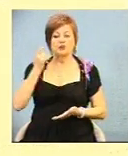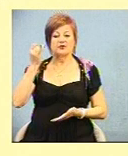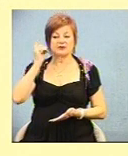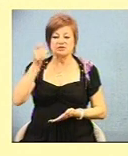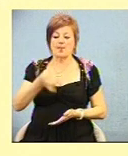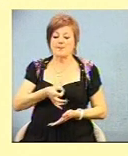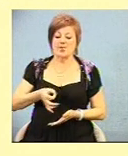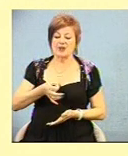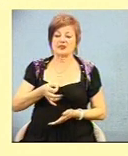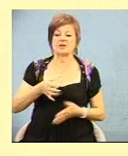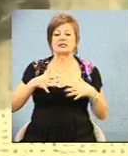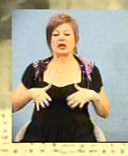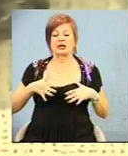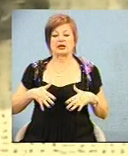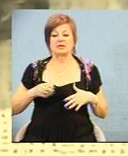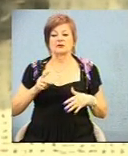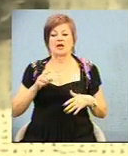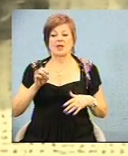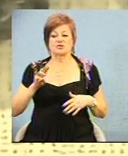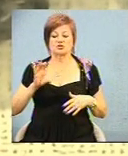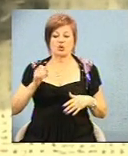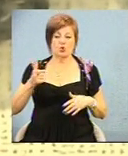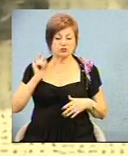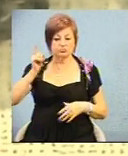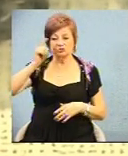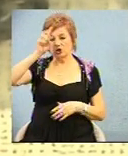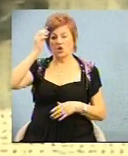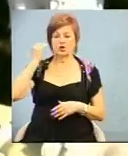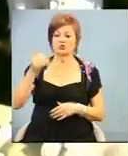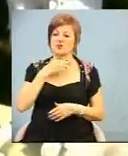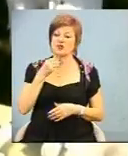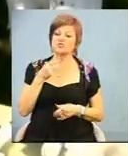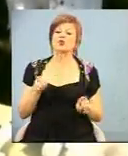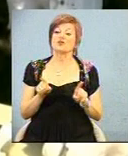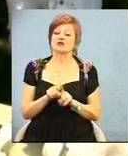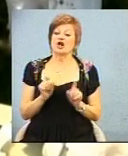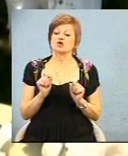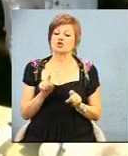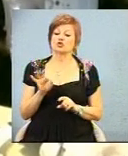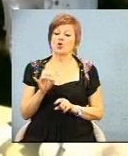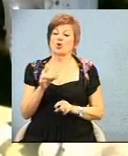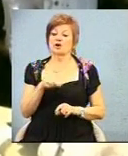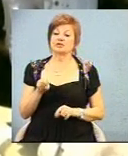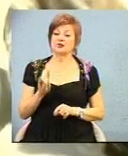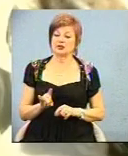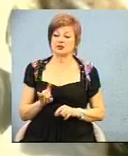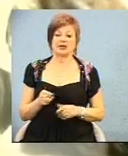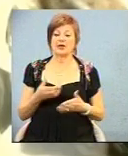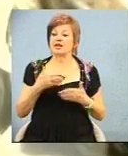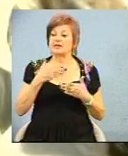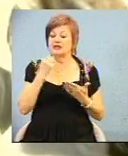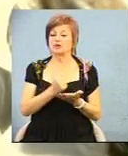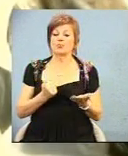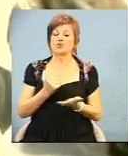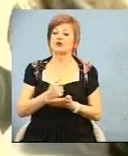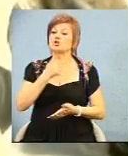монети періоду Кримського ханства, артефакти часів Великого князівства Литовського, а також Золотої Орди. Немає серед знахідок свідчень